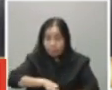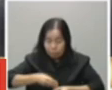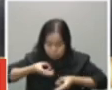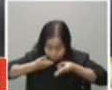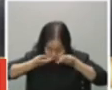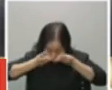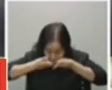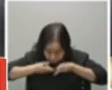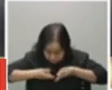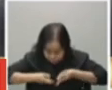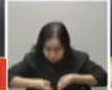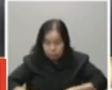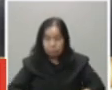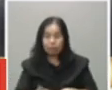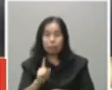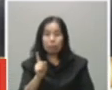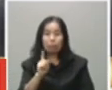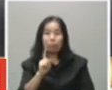ครับ